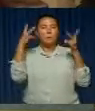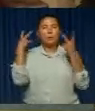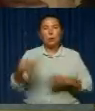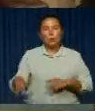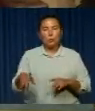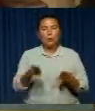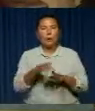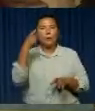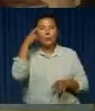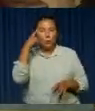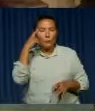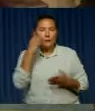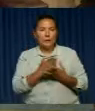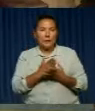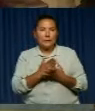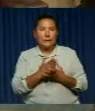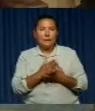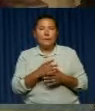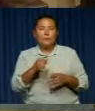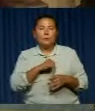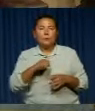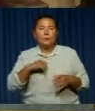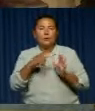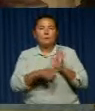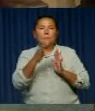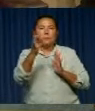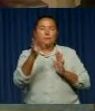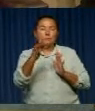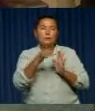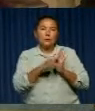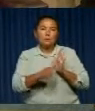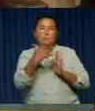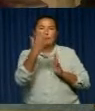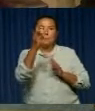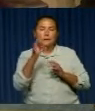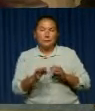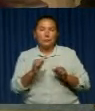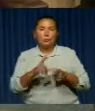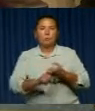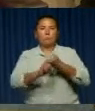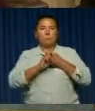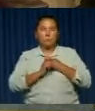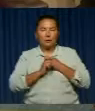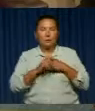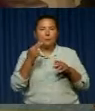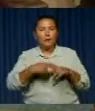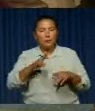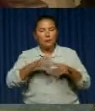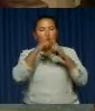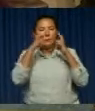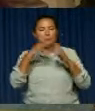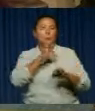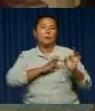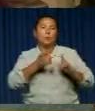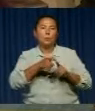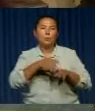деп бұлай жай жүрсем, мен өзімді 75%-ға дейін өз-өзімді жұқтыруға жол бар. Сондықтан бетперденің пайдасы өте